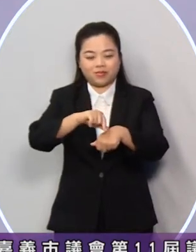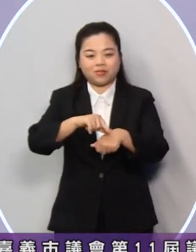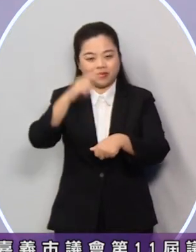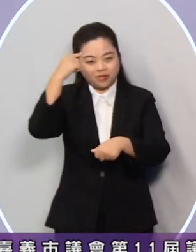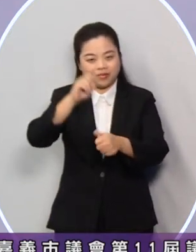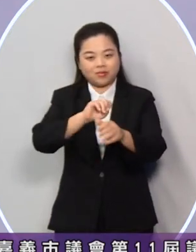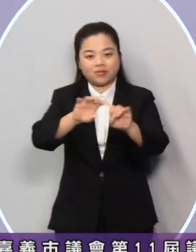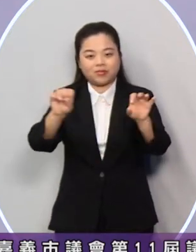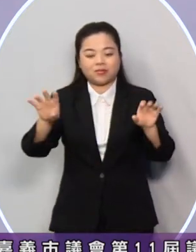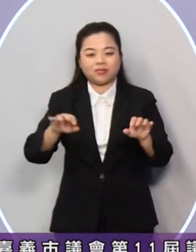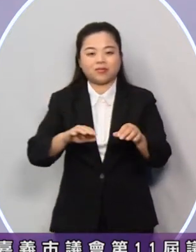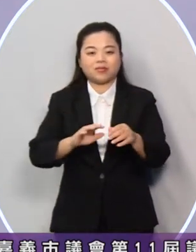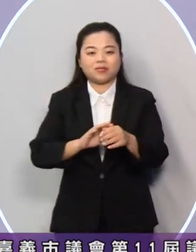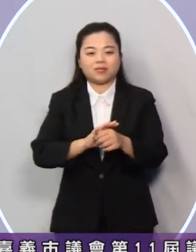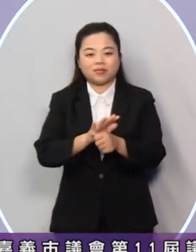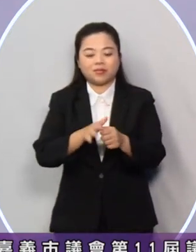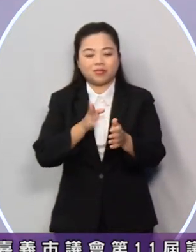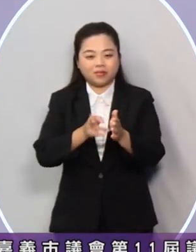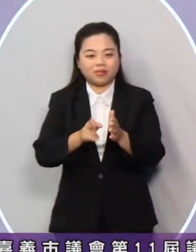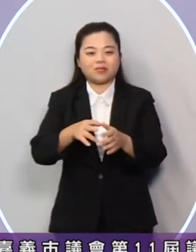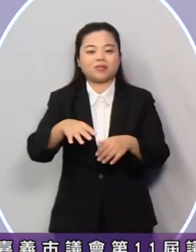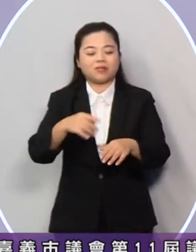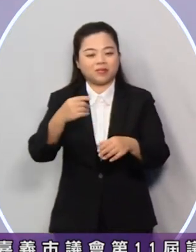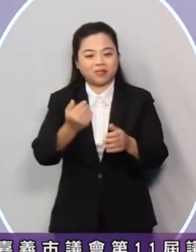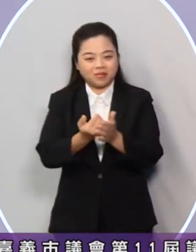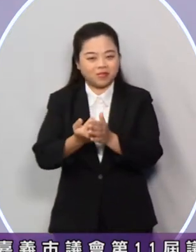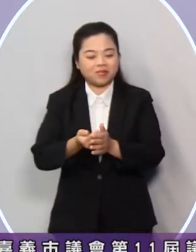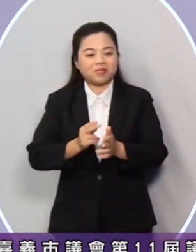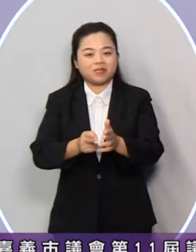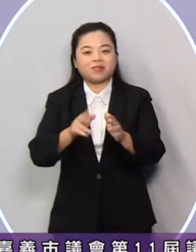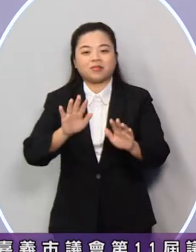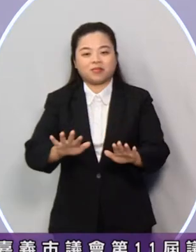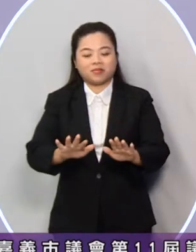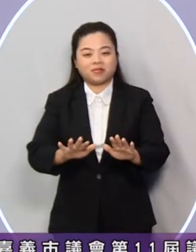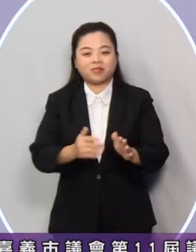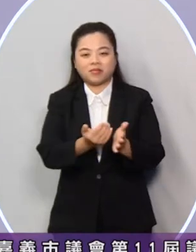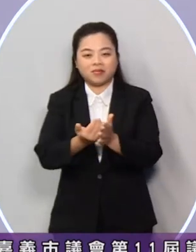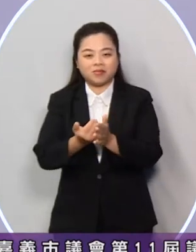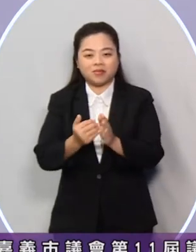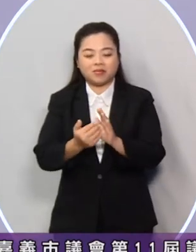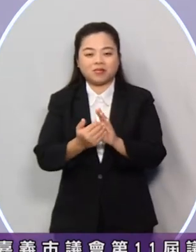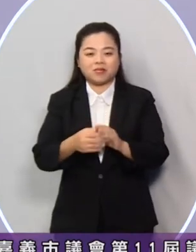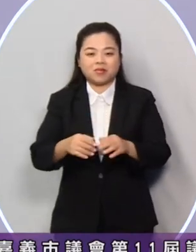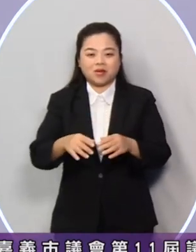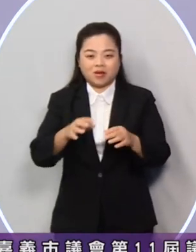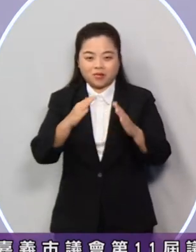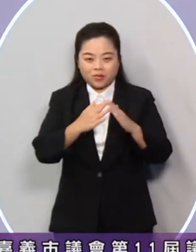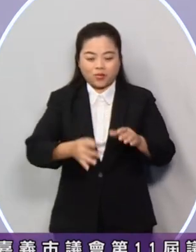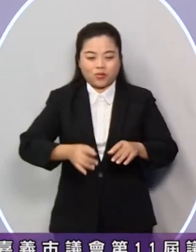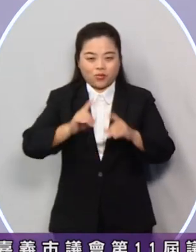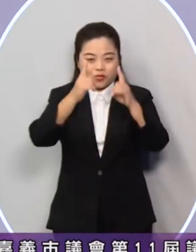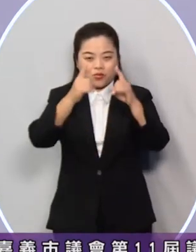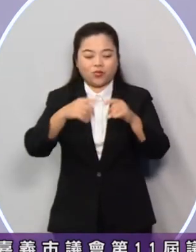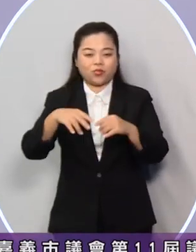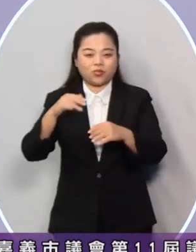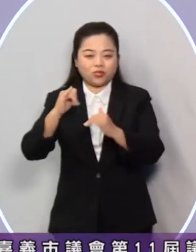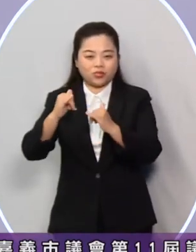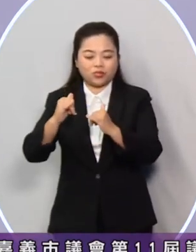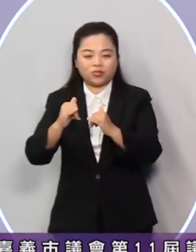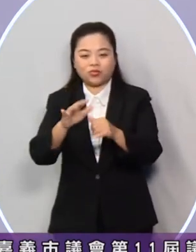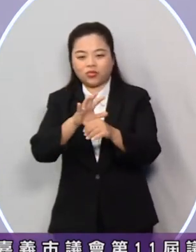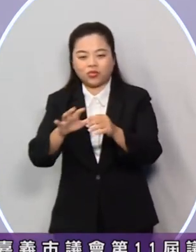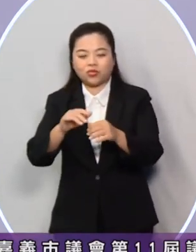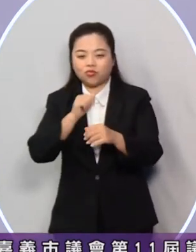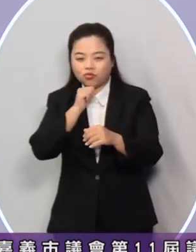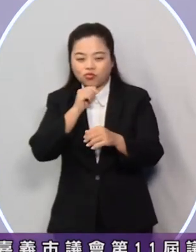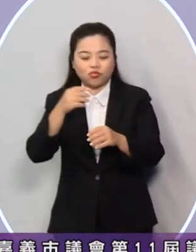家，爱情列车长即将开车。我们目前面临高房价、少子化、社会阶级复制、穷